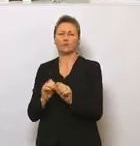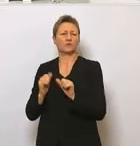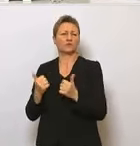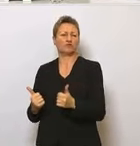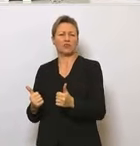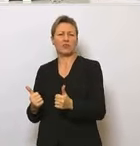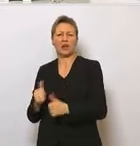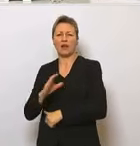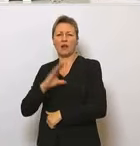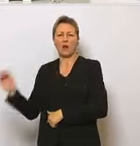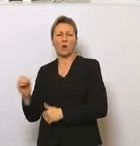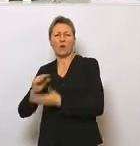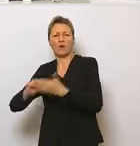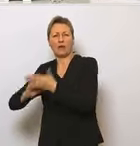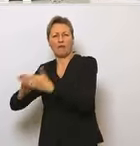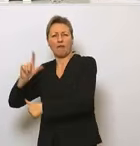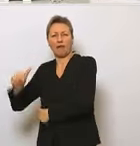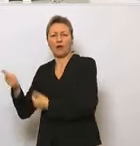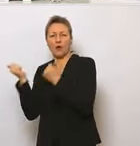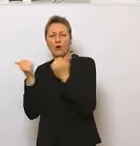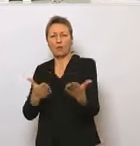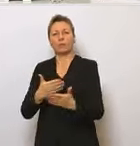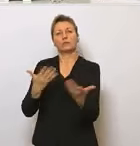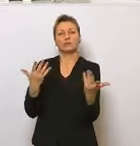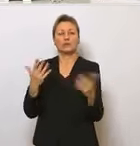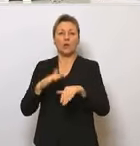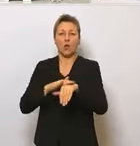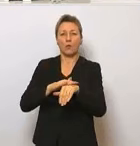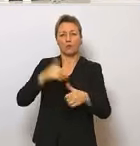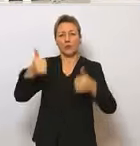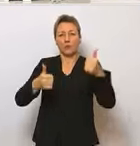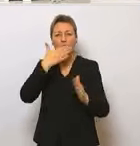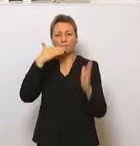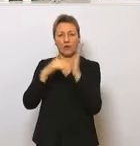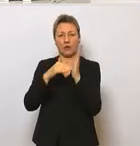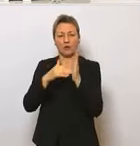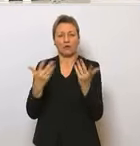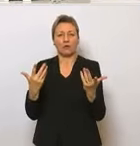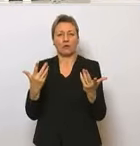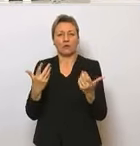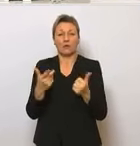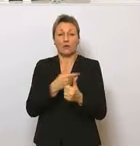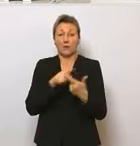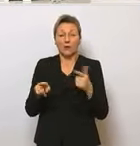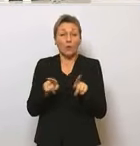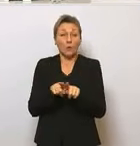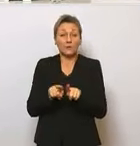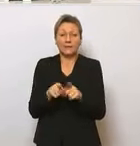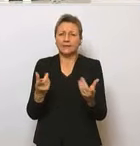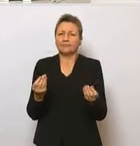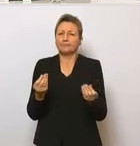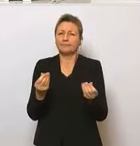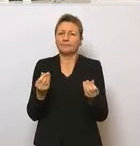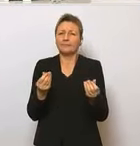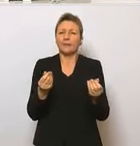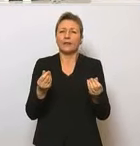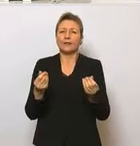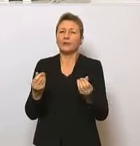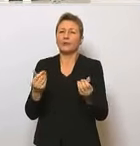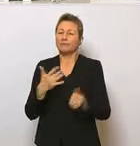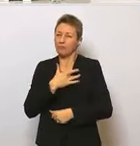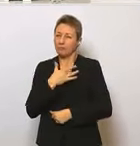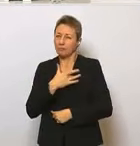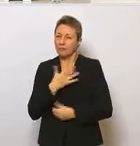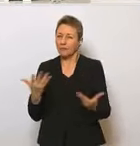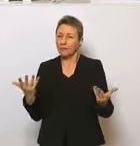avions proposées pour améliorer la politique de la concurrence. Et surtout, une chose qui